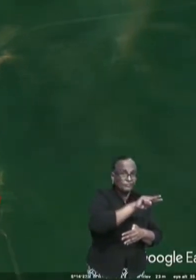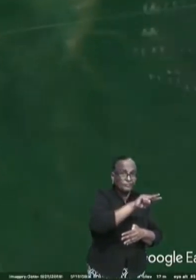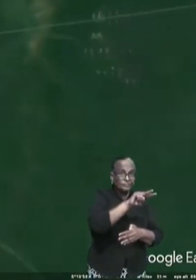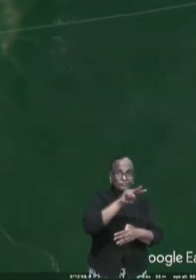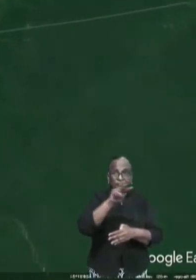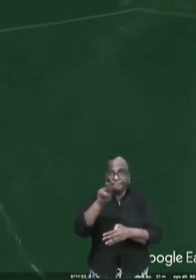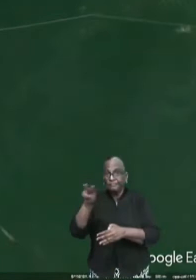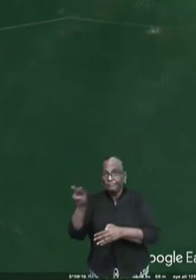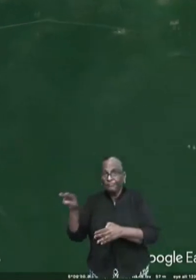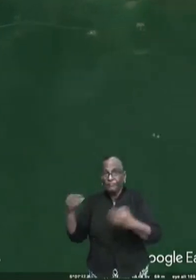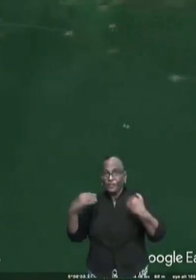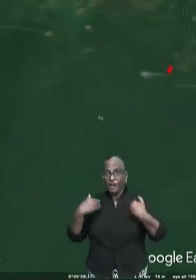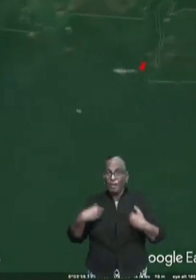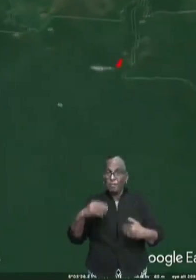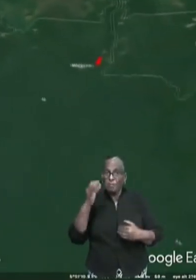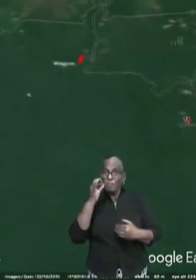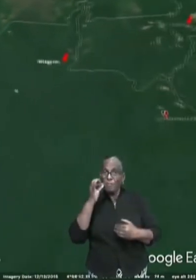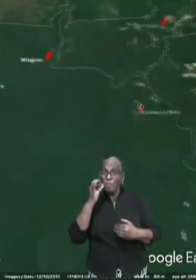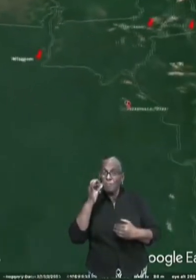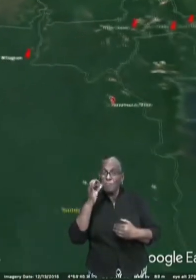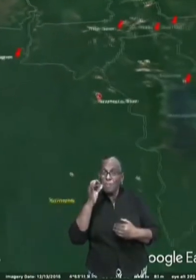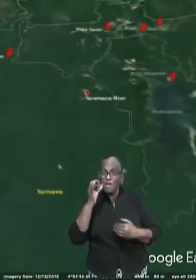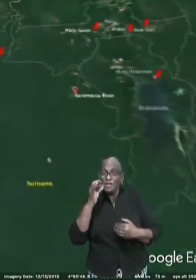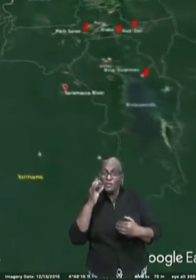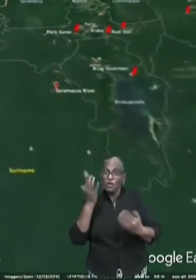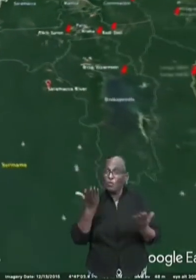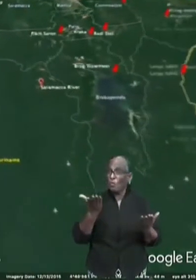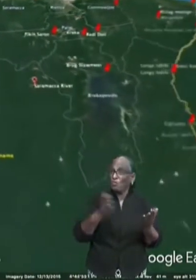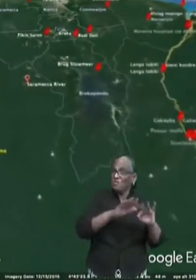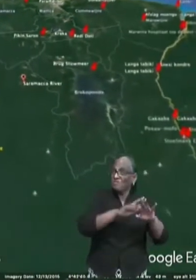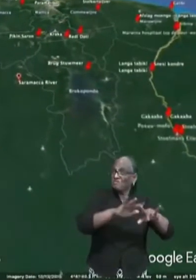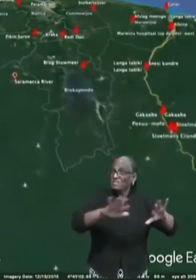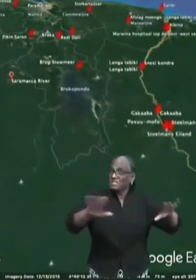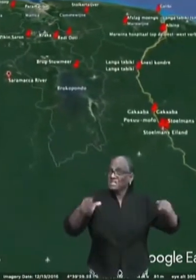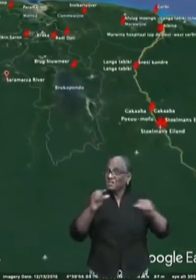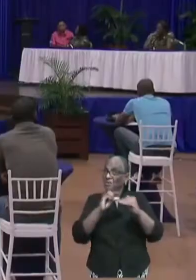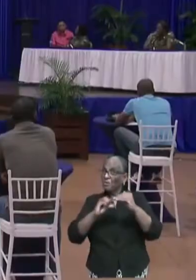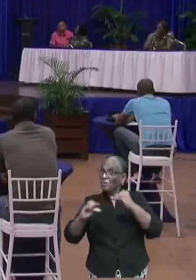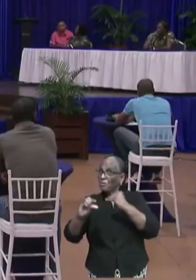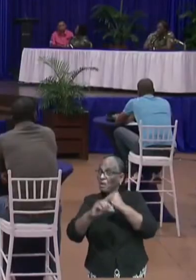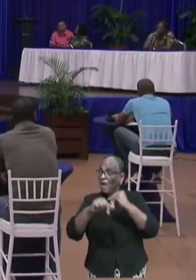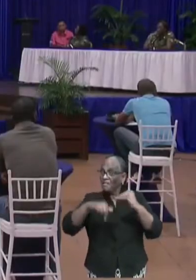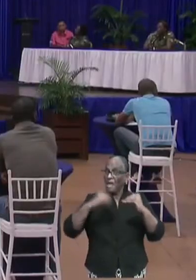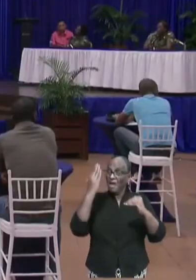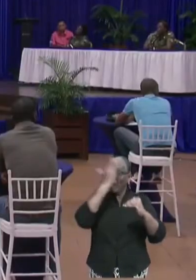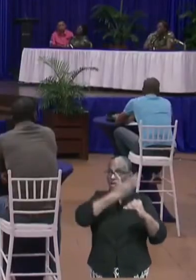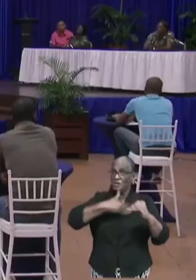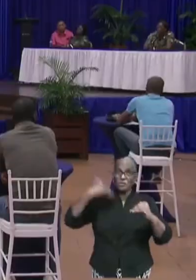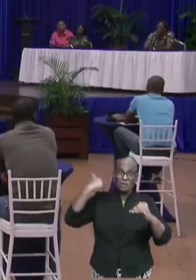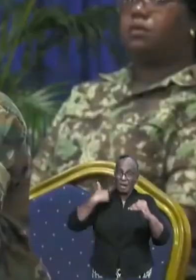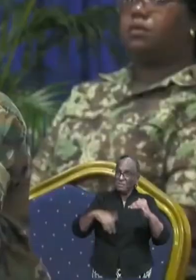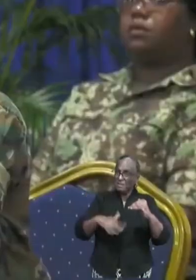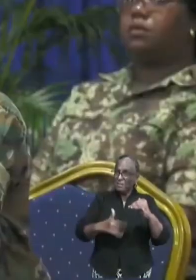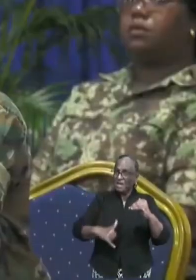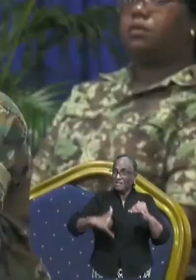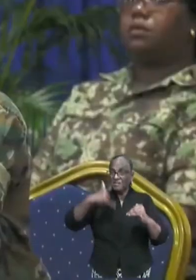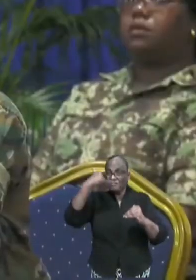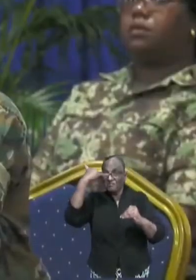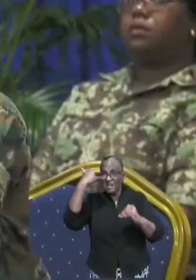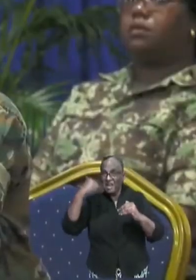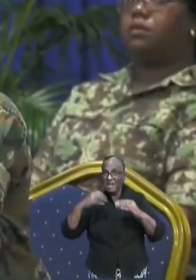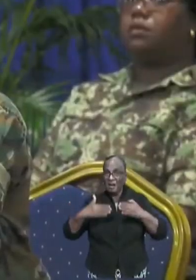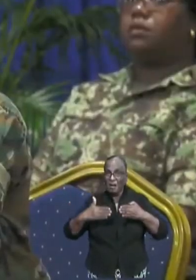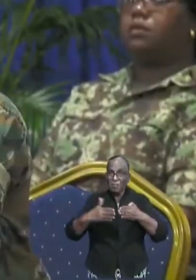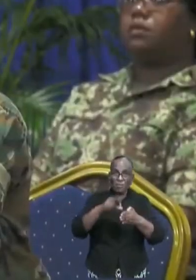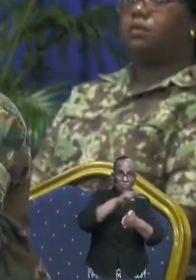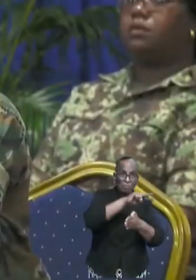van bewoners van Suriname, maar ook waarschijnlijk ook van de Guyanese kant, dat er heel veel patrouille